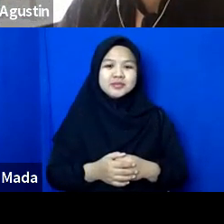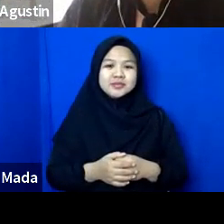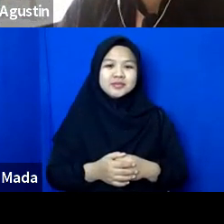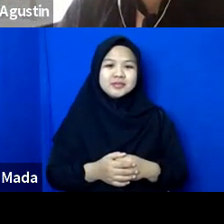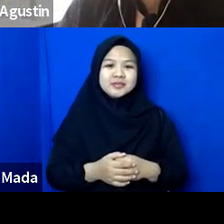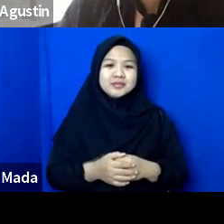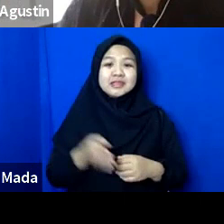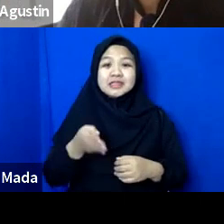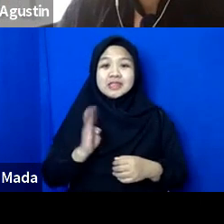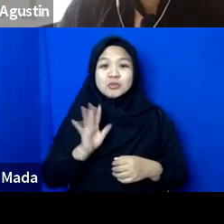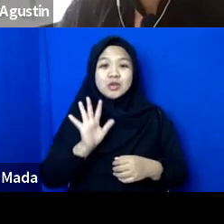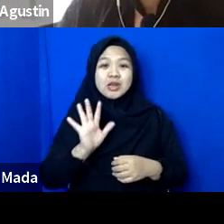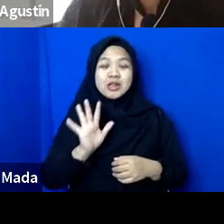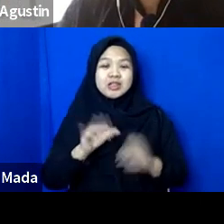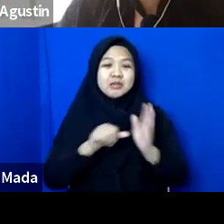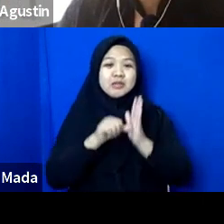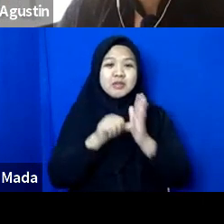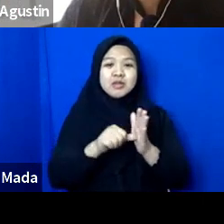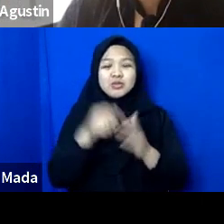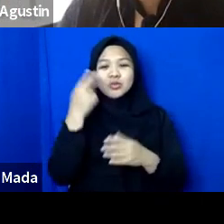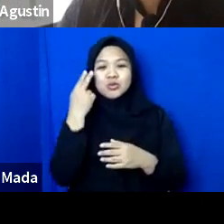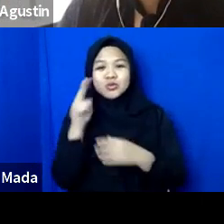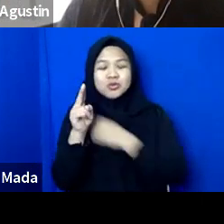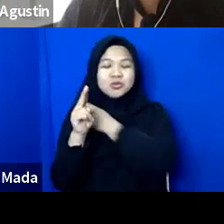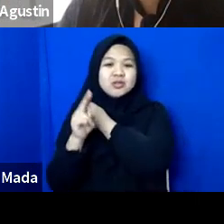sikap juga nanti akan membantu untuk